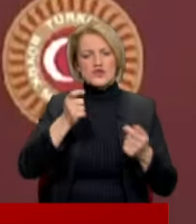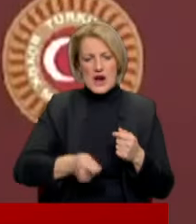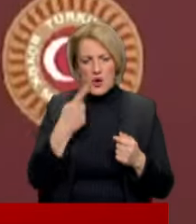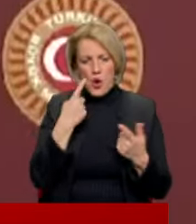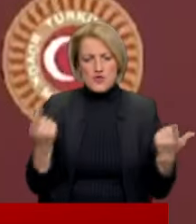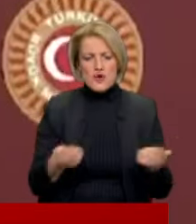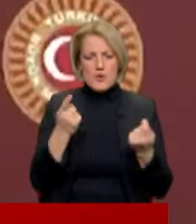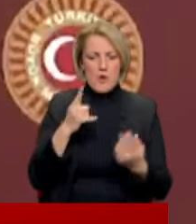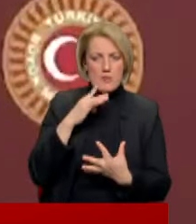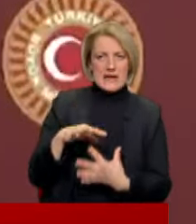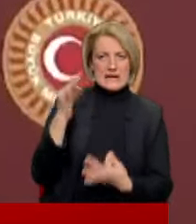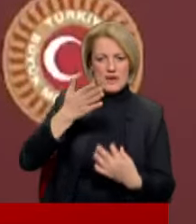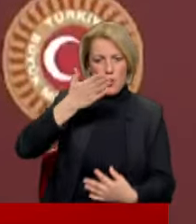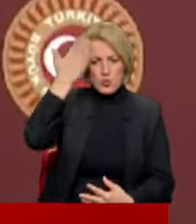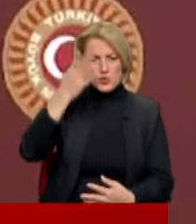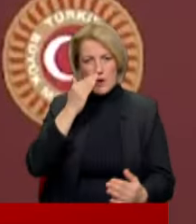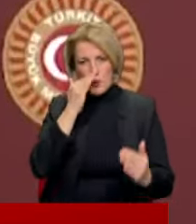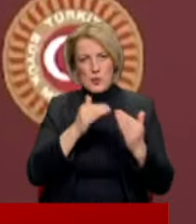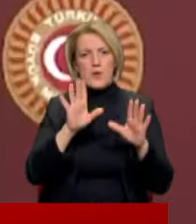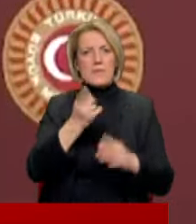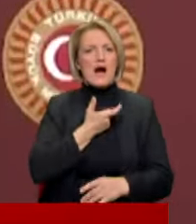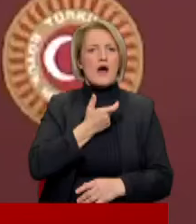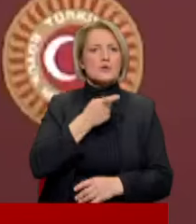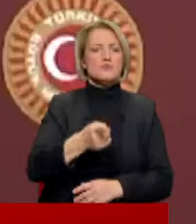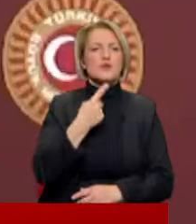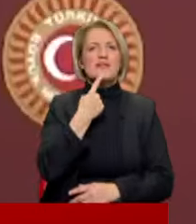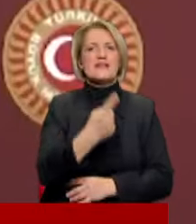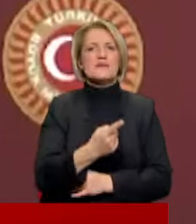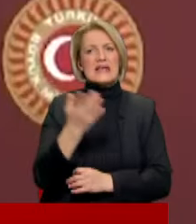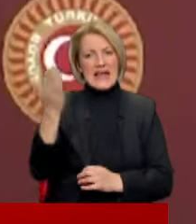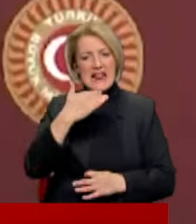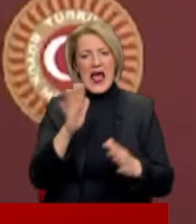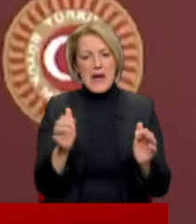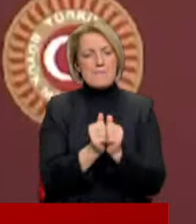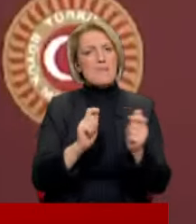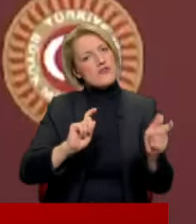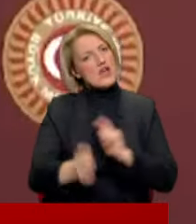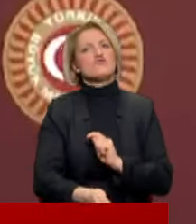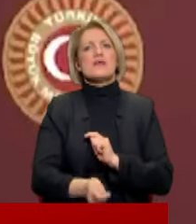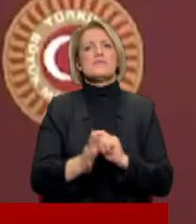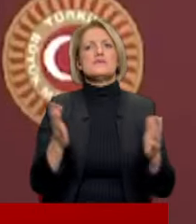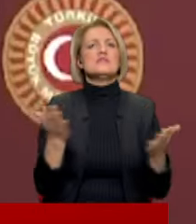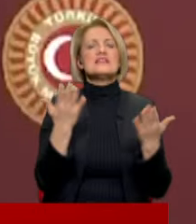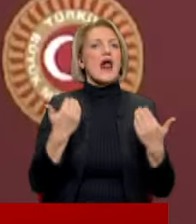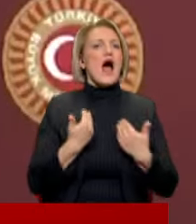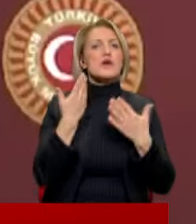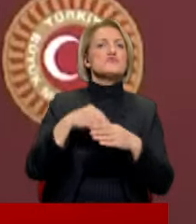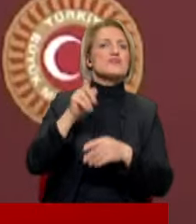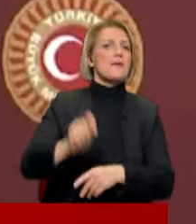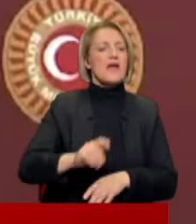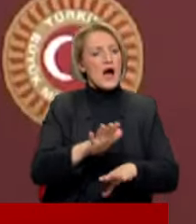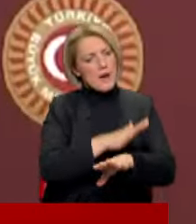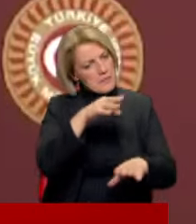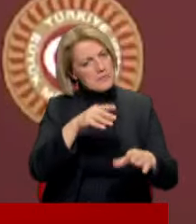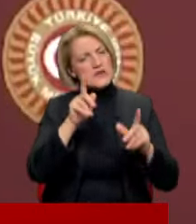çalışabilecek. Böyle bir insan onuruna aykırı bir kanun. Bunu dedim, gelin hep beraber değiştirelim. Nasıl hakimlikte yaptık,